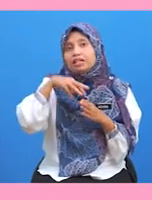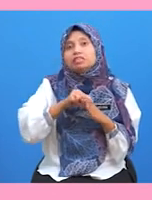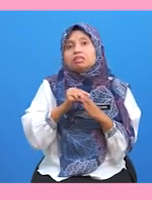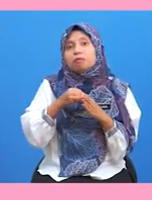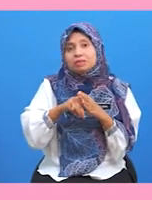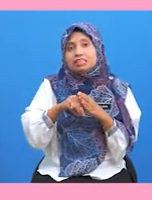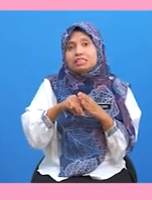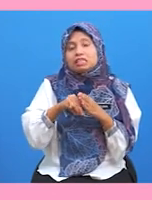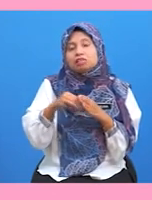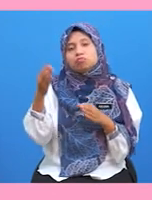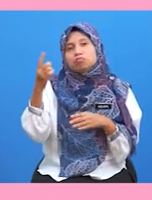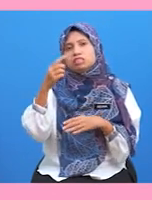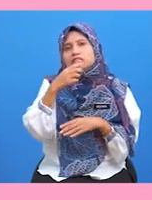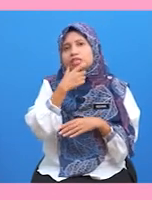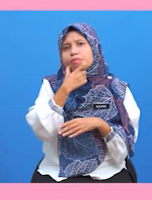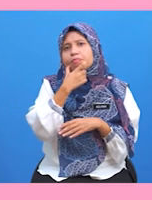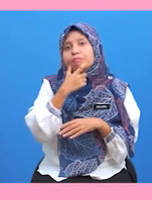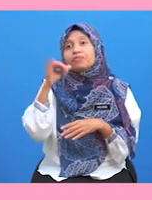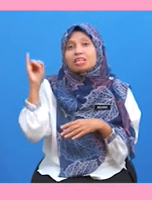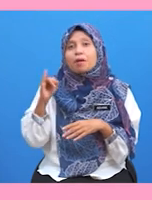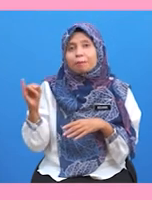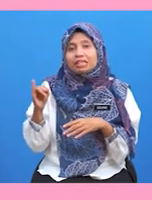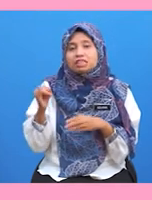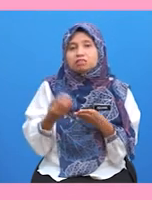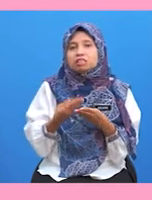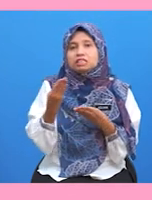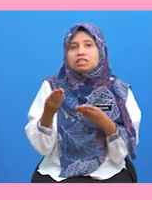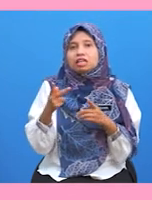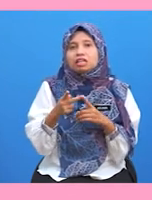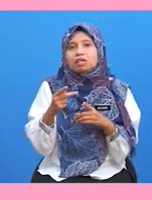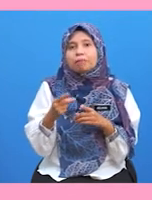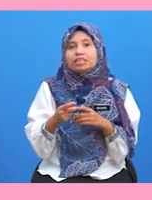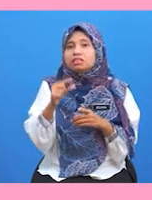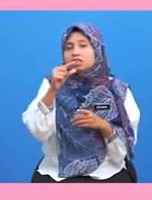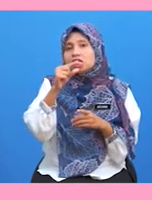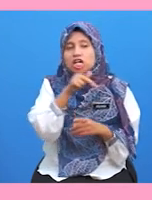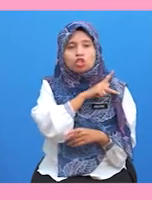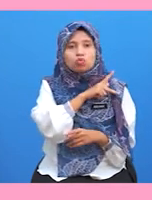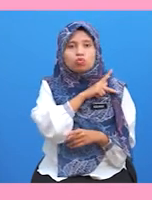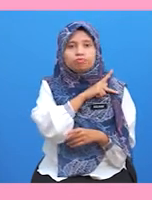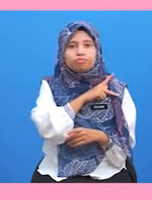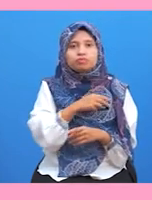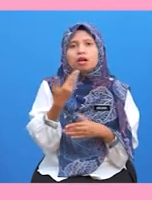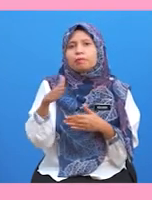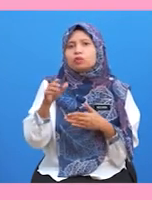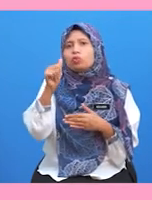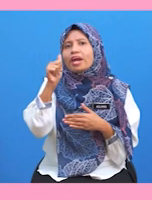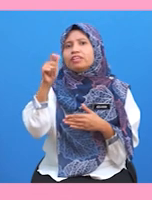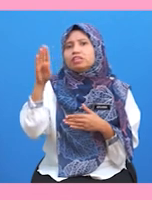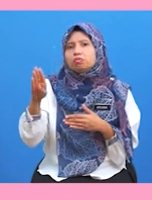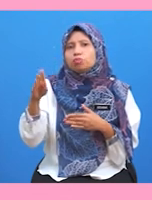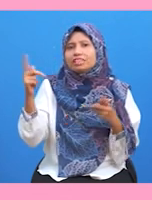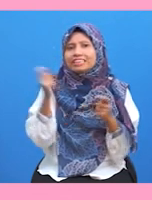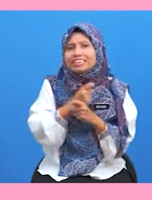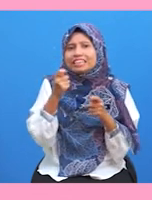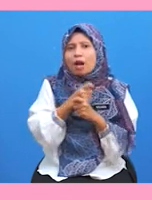British, Clement Attlee, dengan salinannya diserah kepada Gubernur. Anthony Brooke kemudiannya turut sama